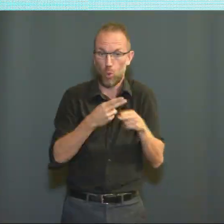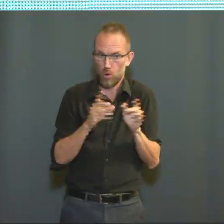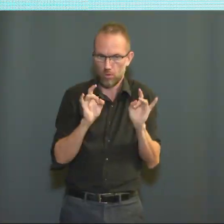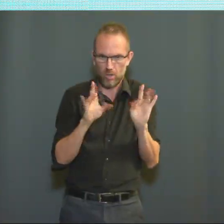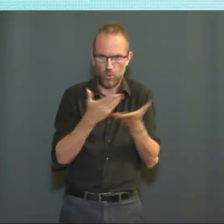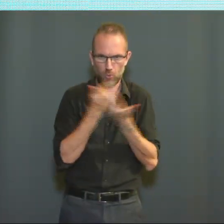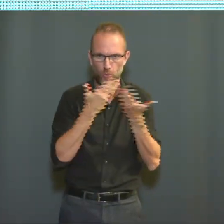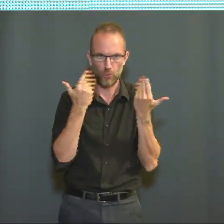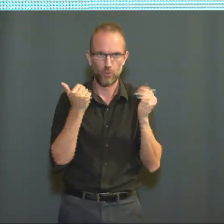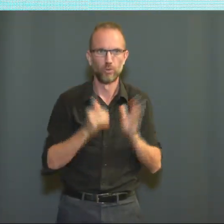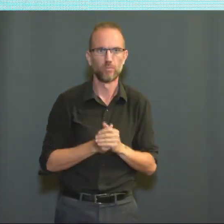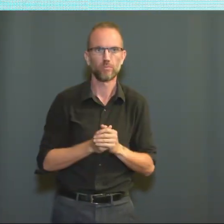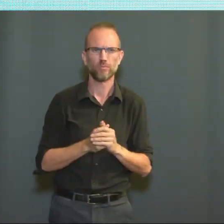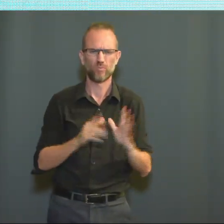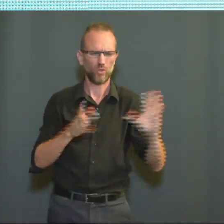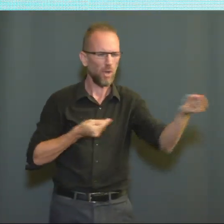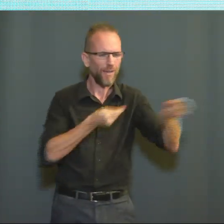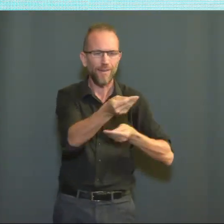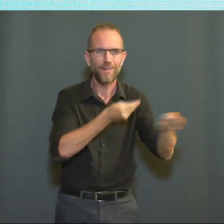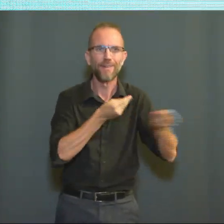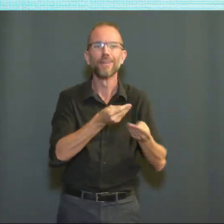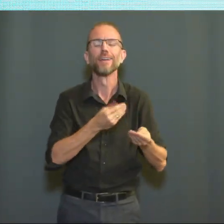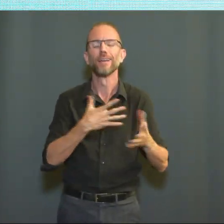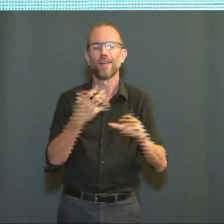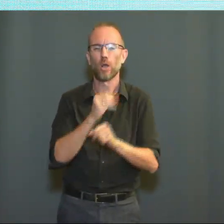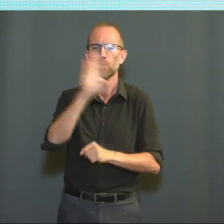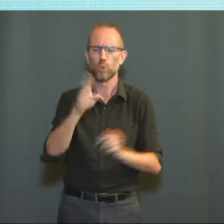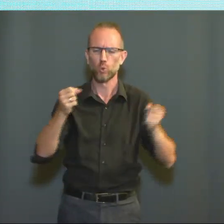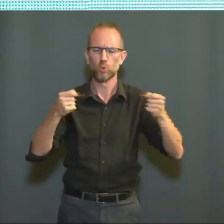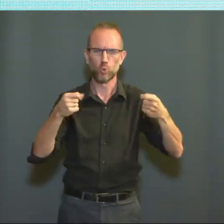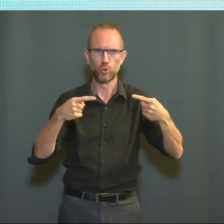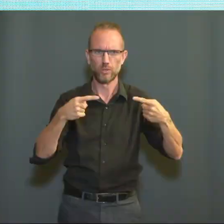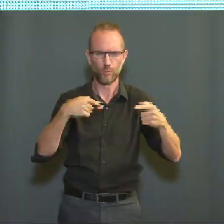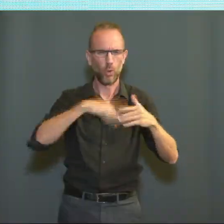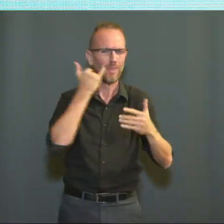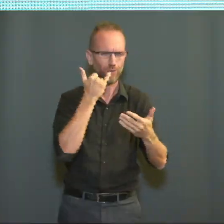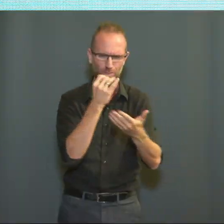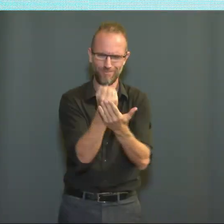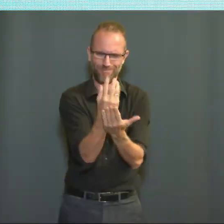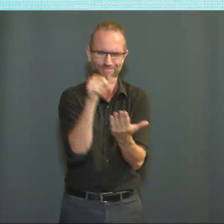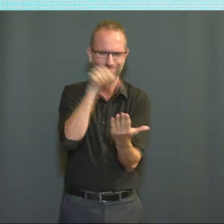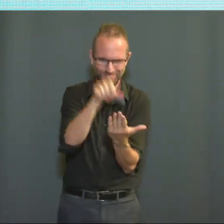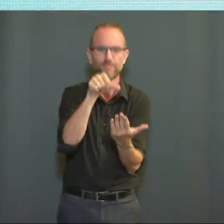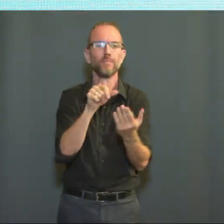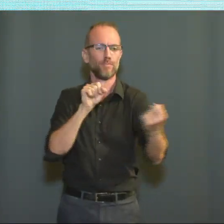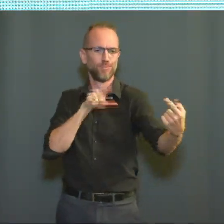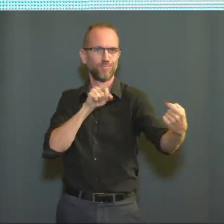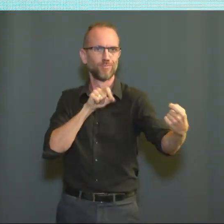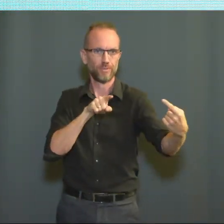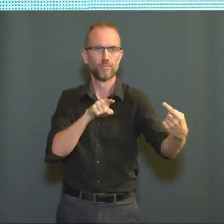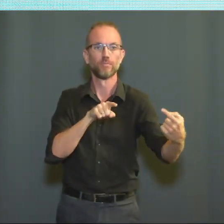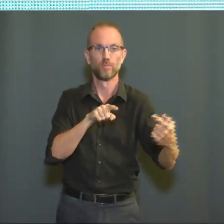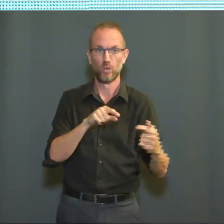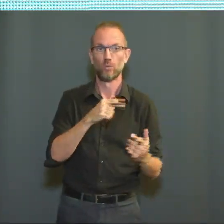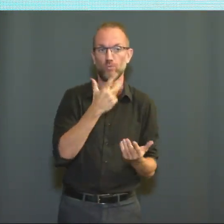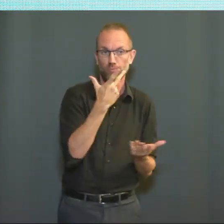Bluetooth. Ces codes sont stockés localement sur votre smartphone et automatiquement supprimés